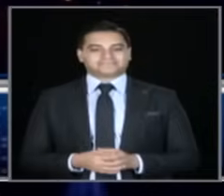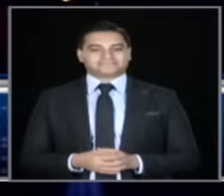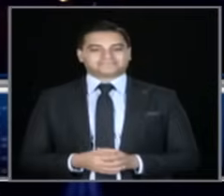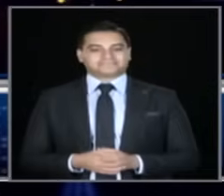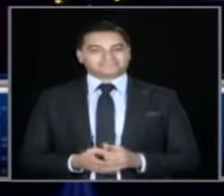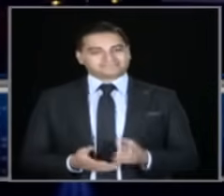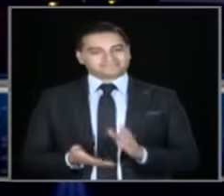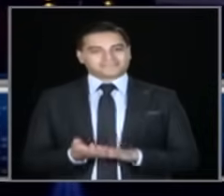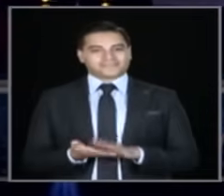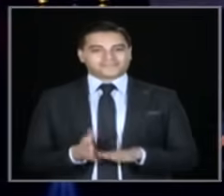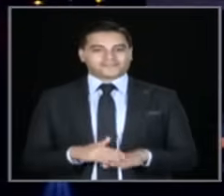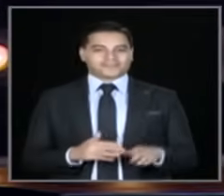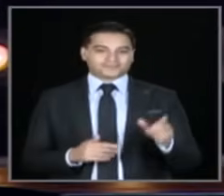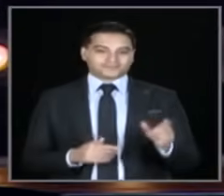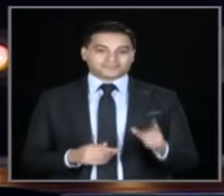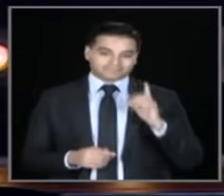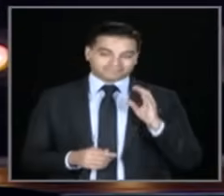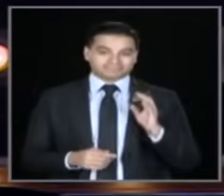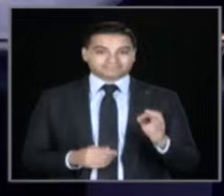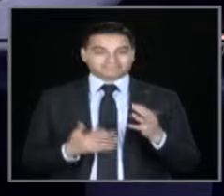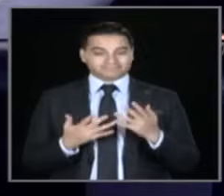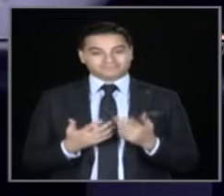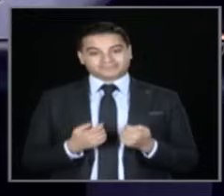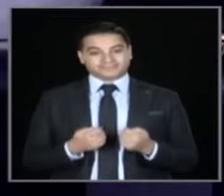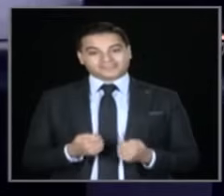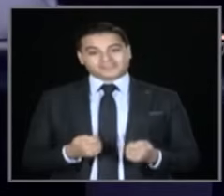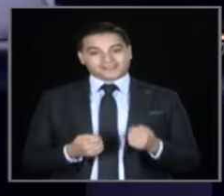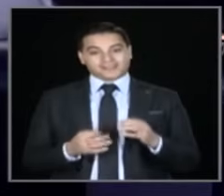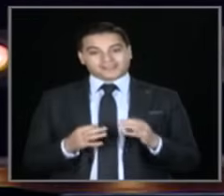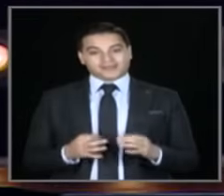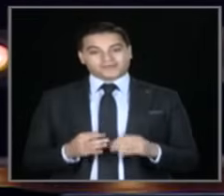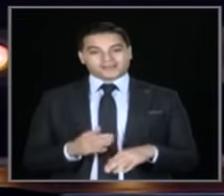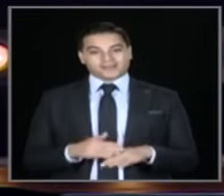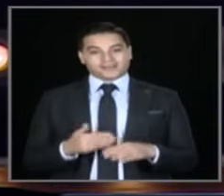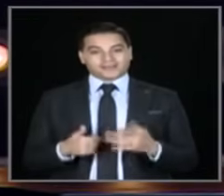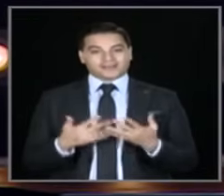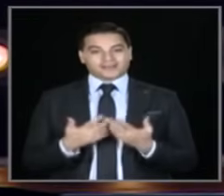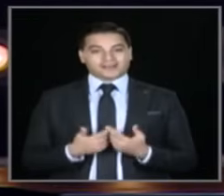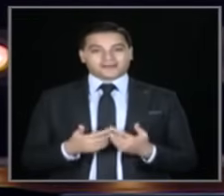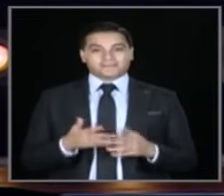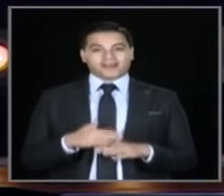برافو عليك، مستواك اتحسن قوي في إجابات